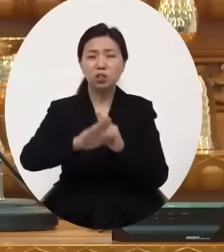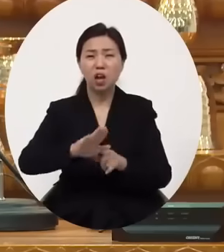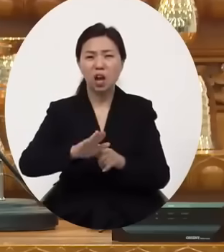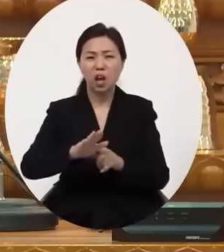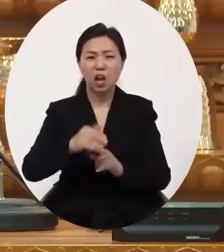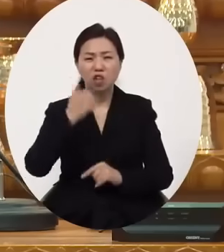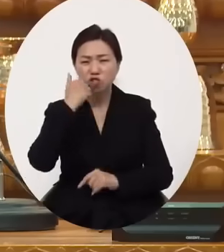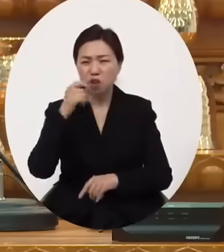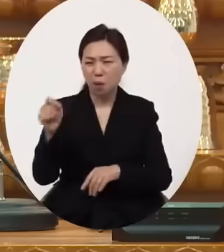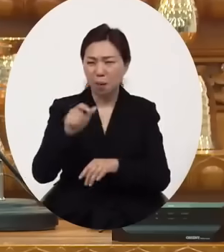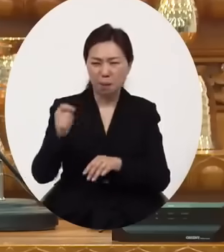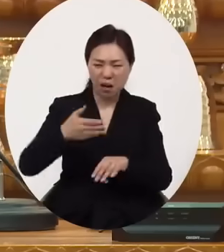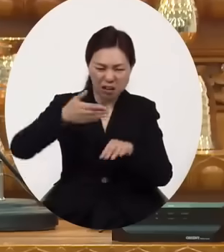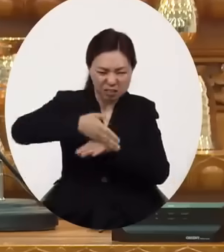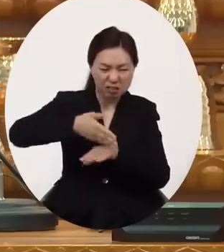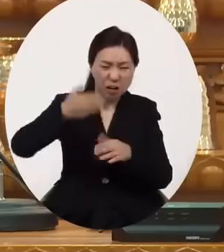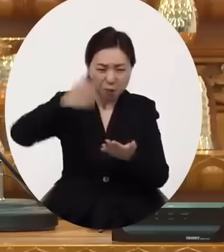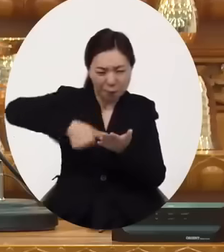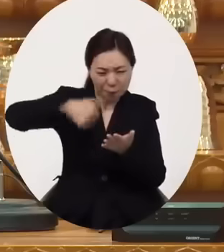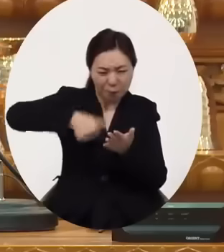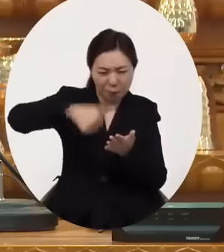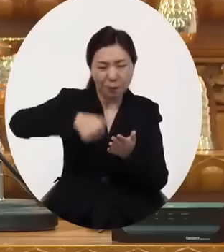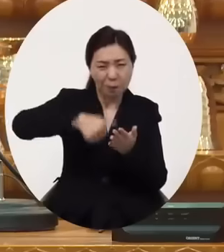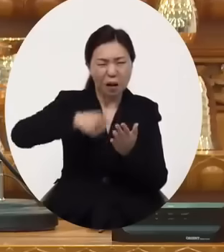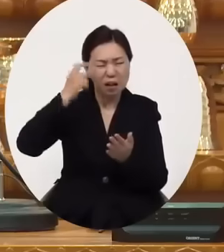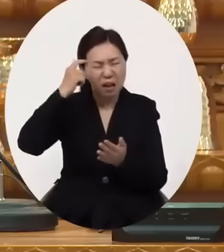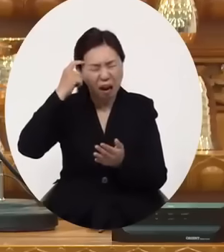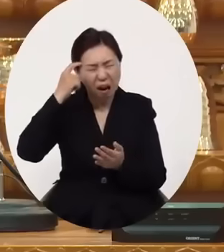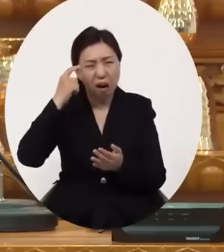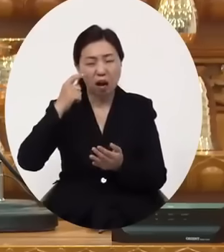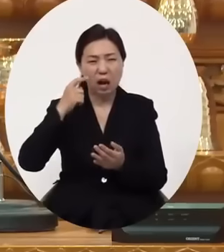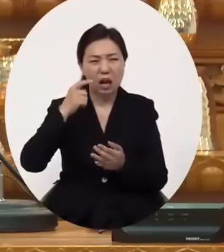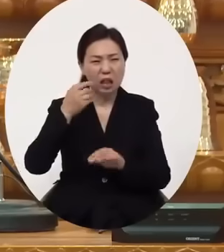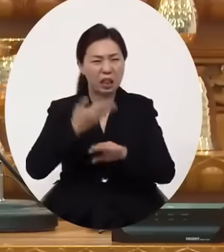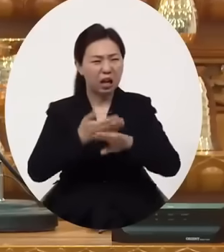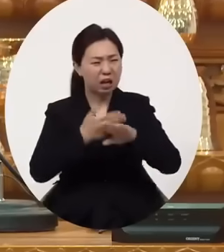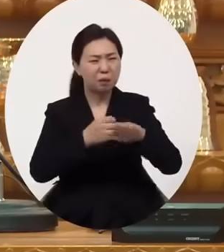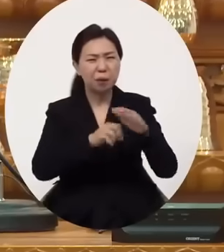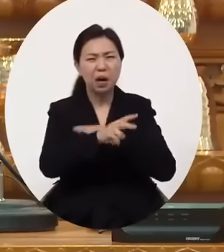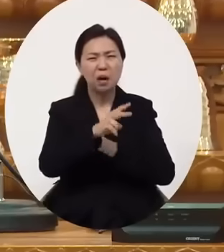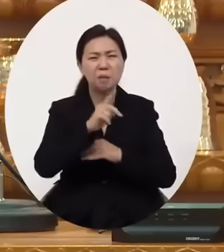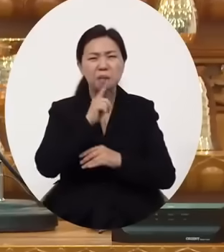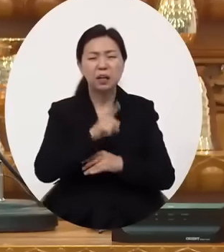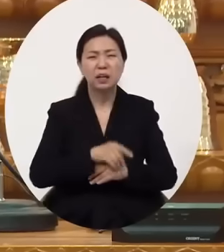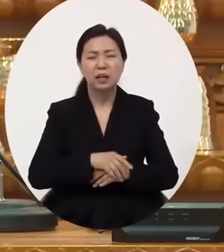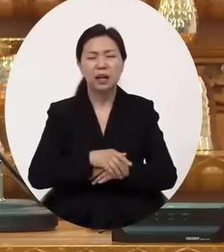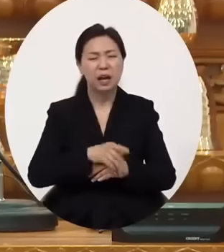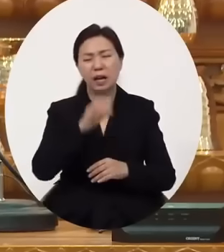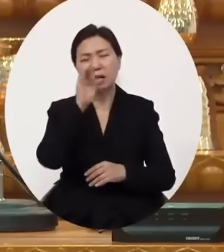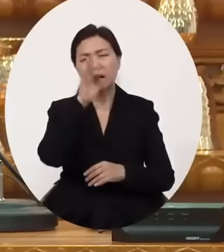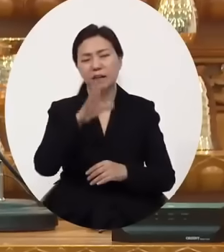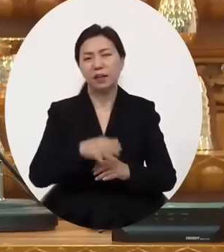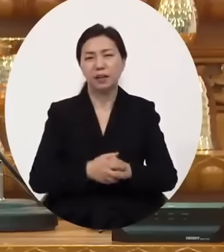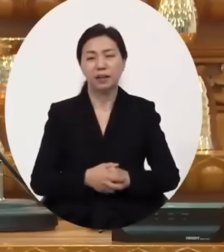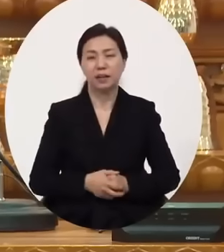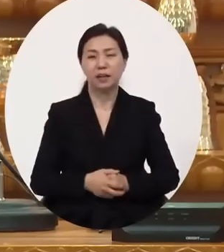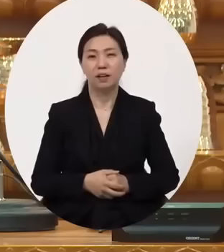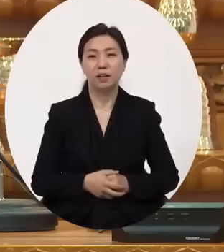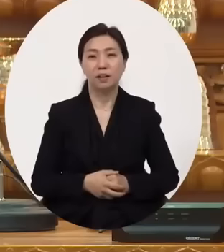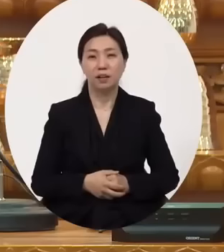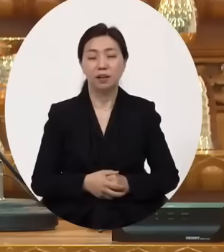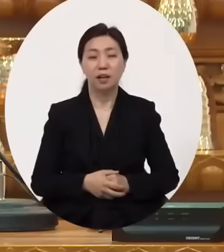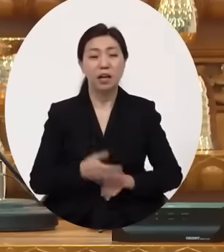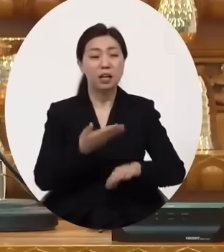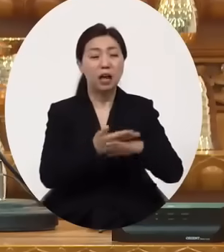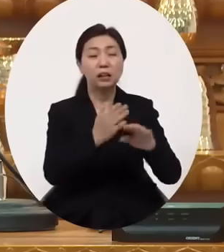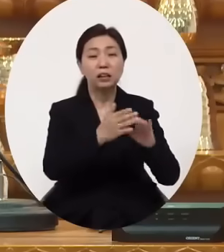있으니까 뭐 우리는 빨리빨리 하고 어디 가야 되지만 갈 일도 없잖아, 그죠? 그러니까 천천히 하시는 거예요.